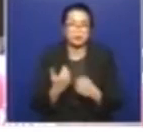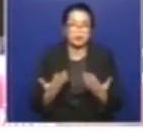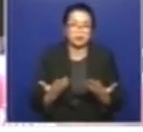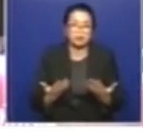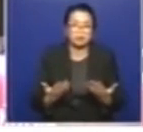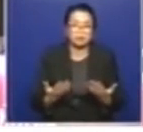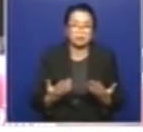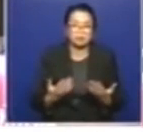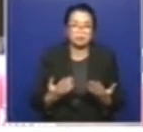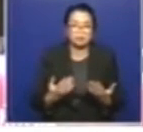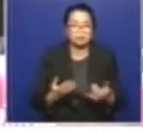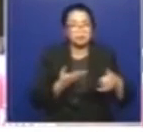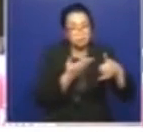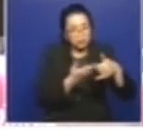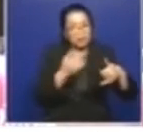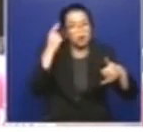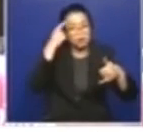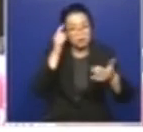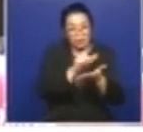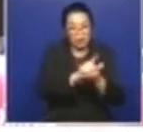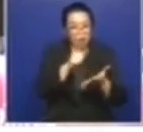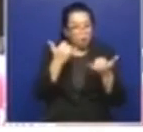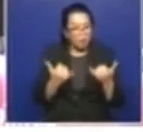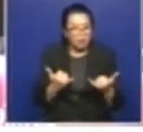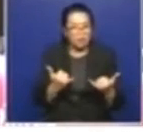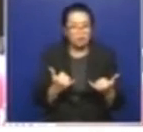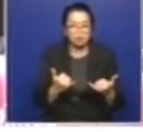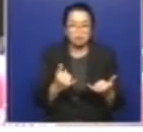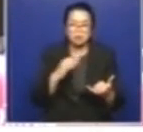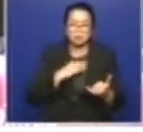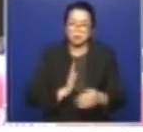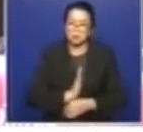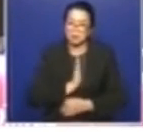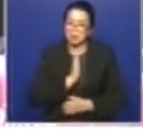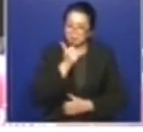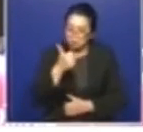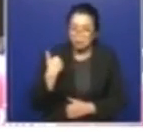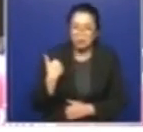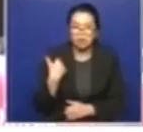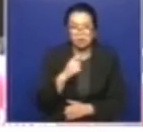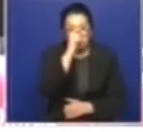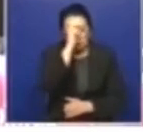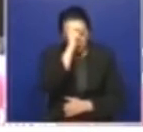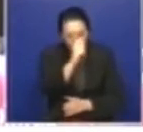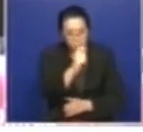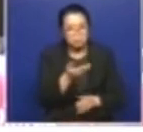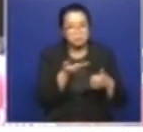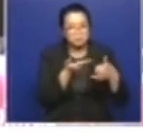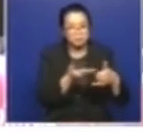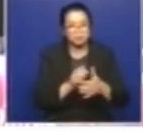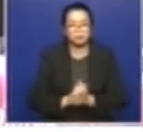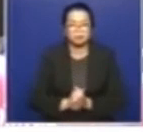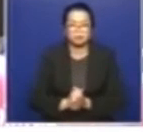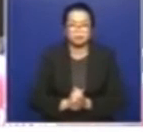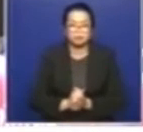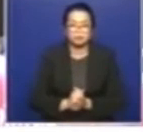ท่านลาออกวันนี้จะยิ่งใหญ่มากสิ่งซึ่งเราเคารพบูชาก็จะได้หลุดรอดไม่ด่างพร้อ